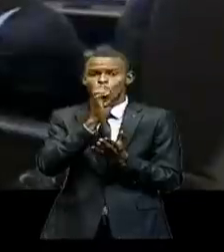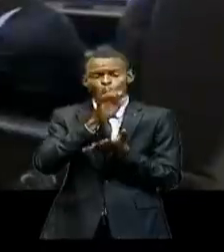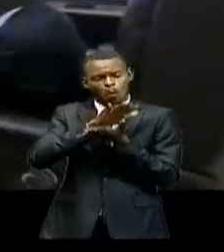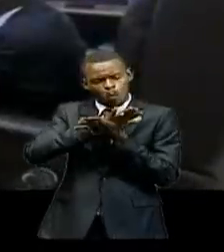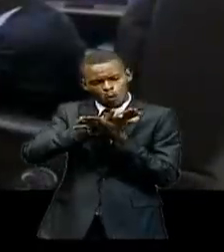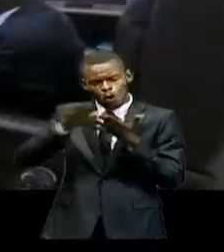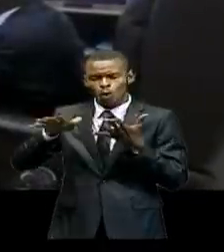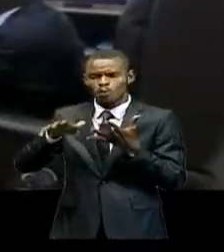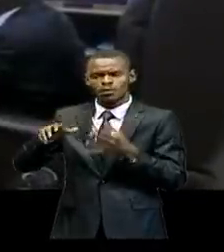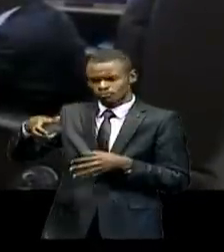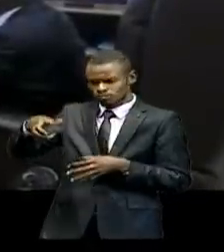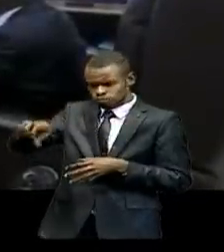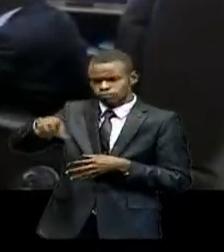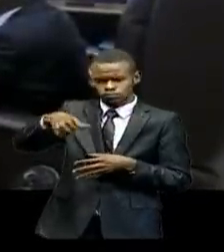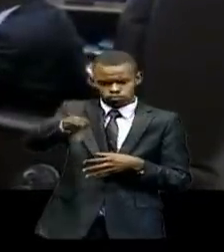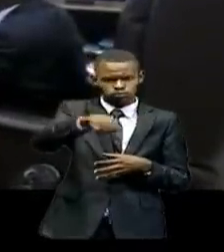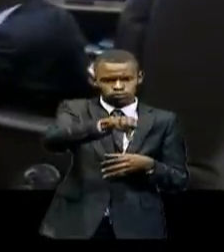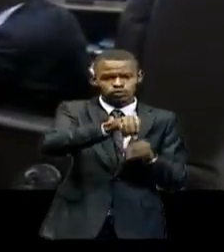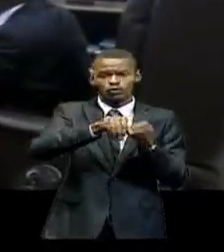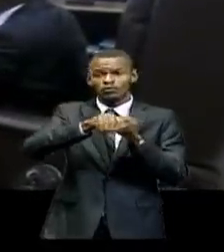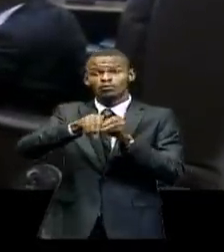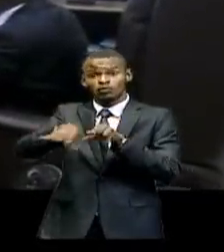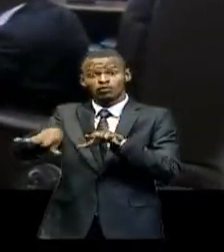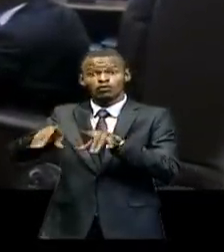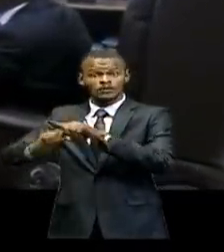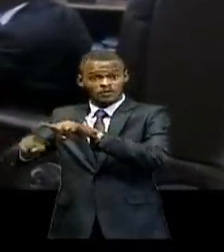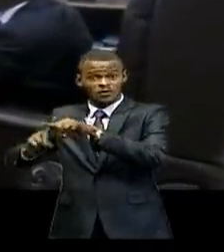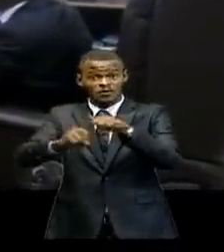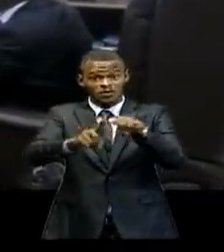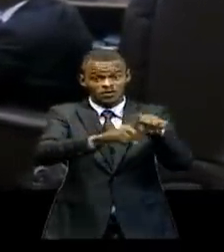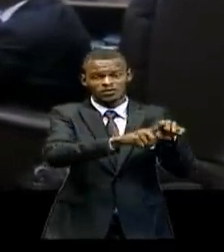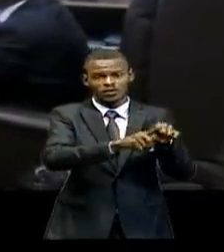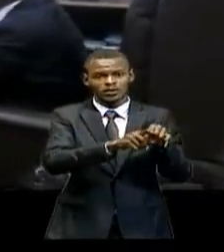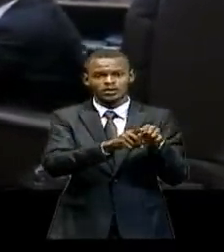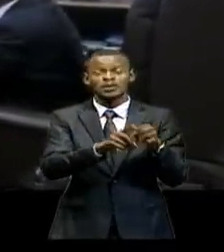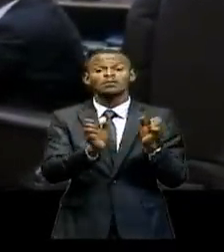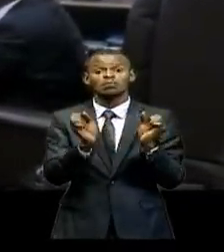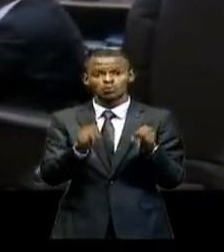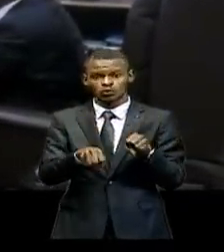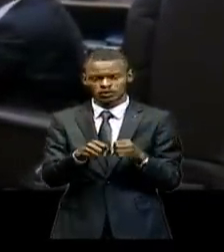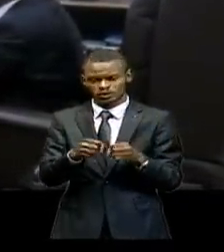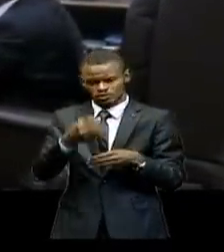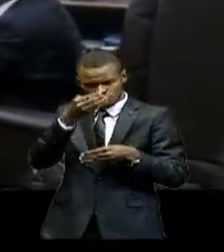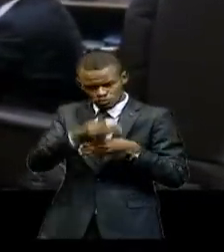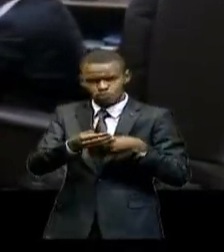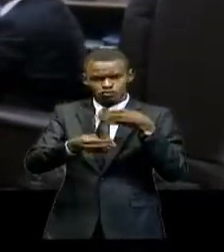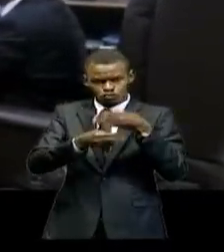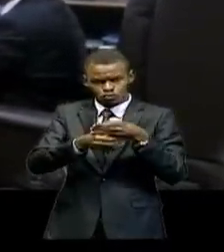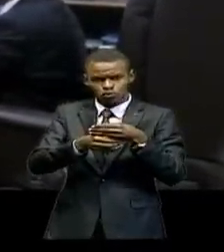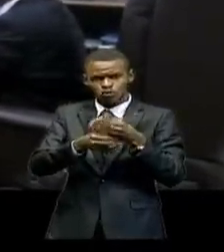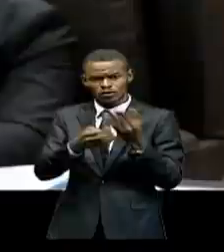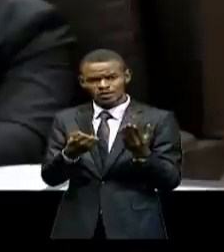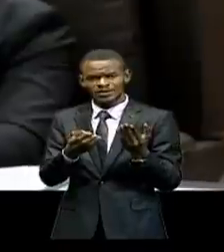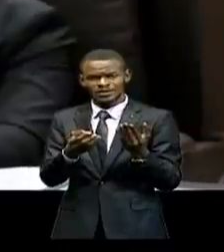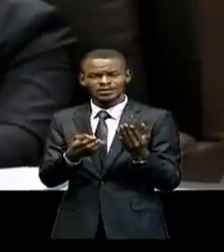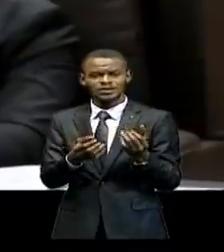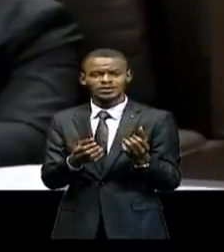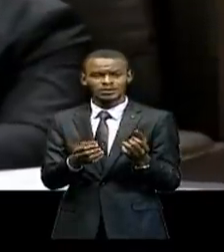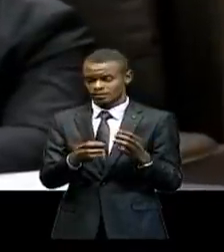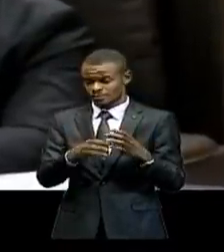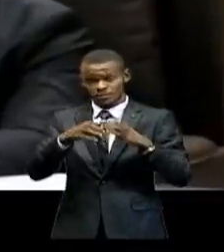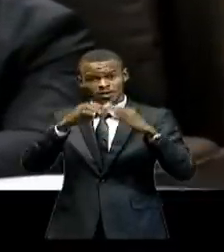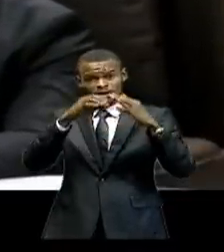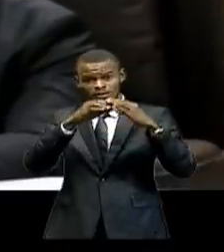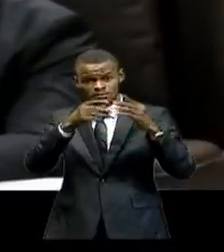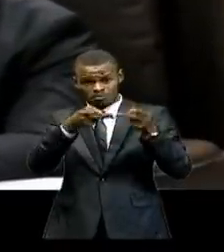par jour, et il prévoit également de construire des infrastructures structurantes au niveau de la ville de Kinshasa, ainsi